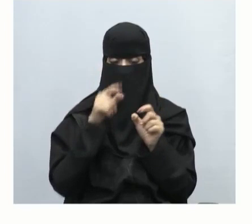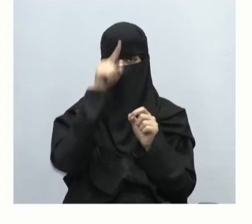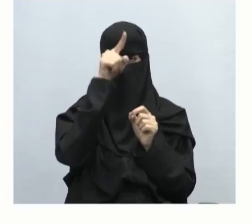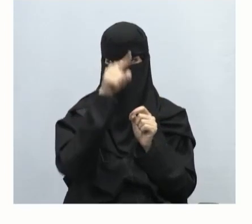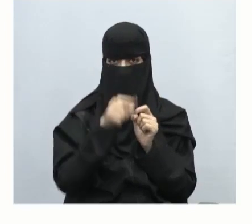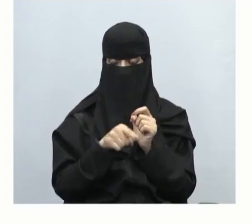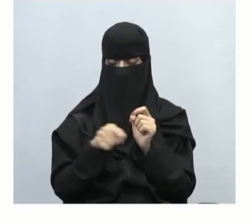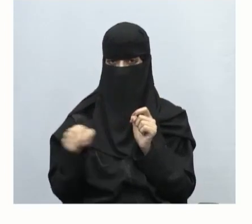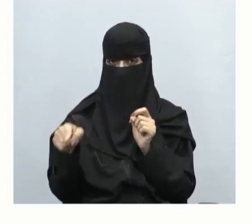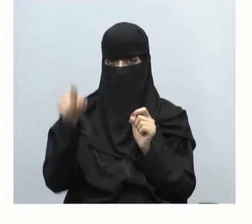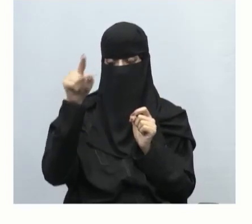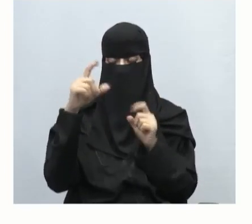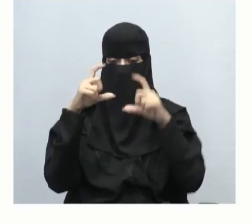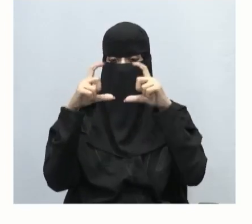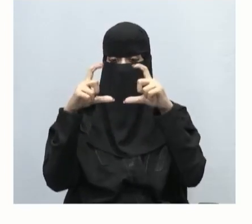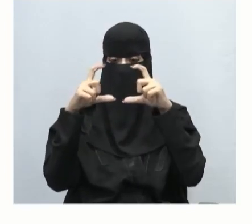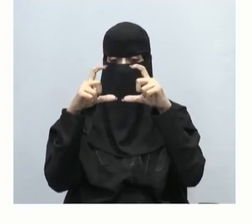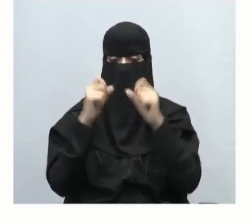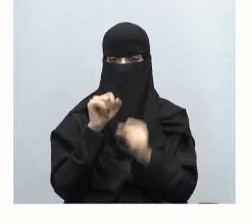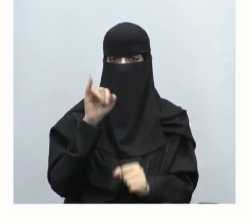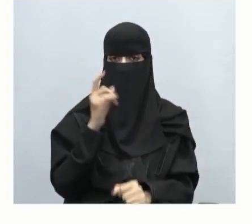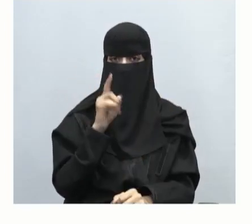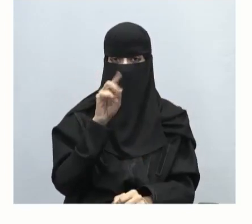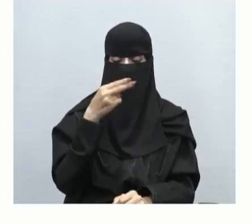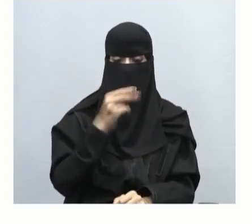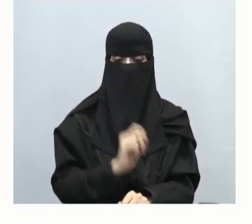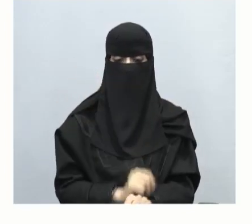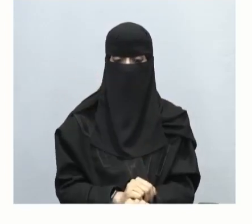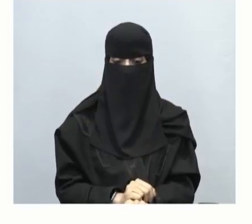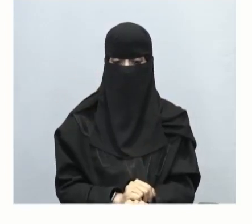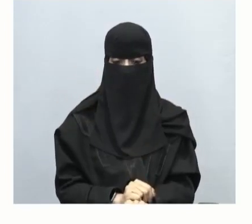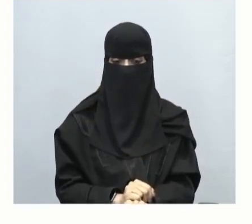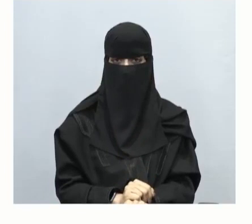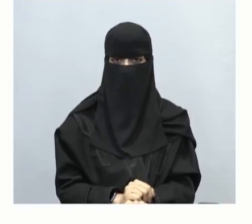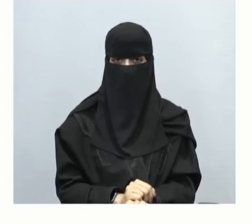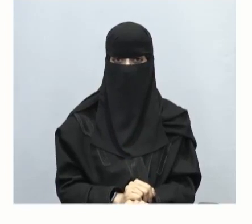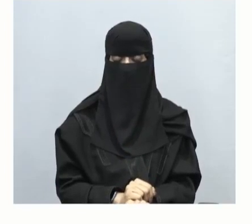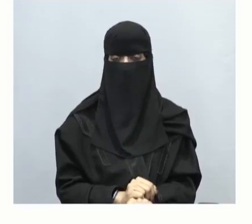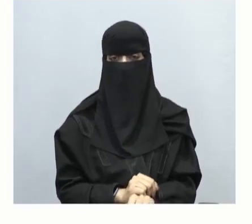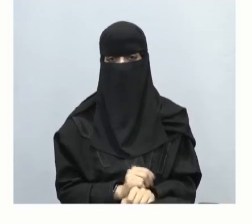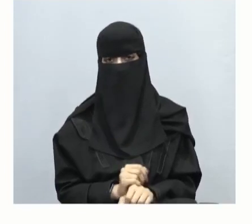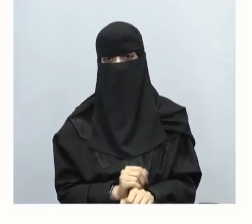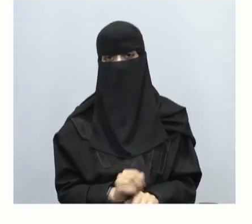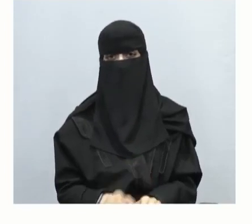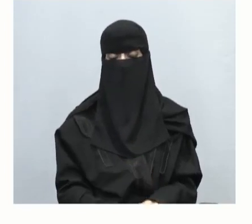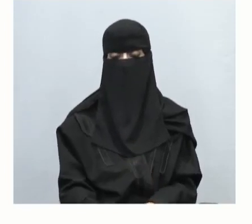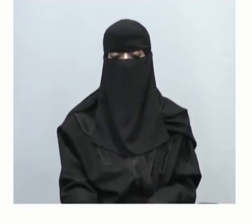ولدينا ايضا هذا هو المربع عفوا